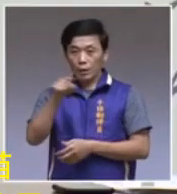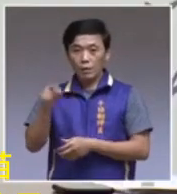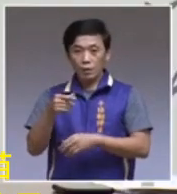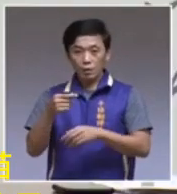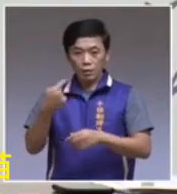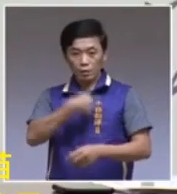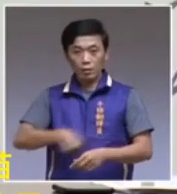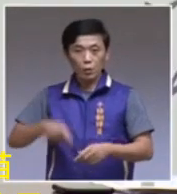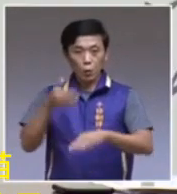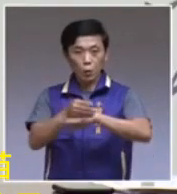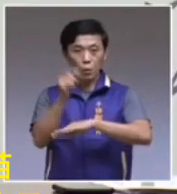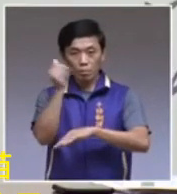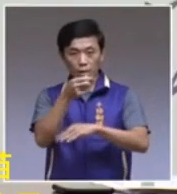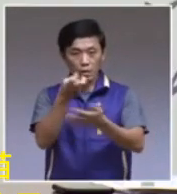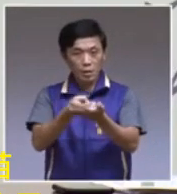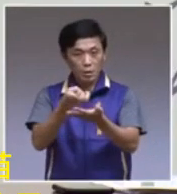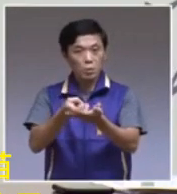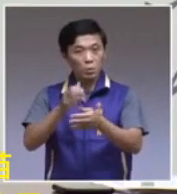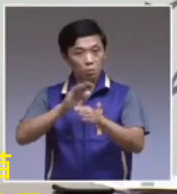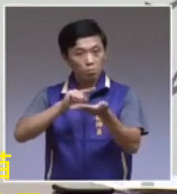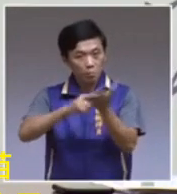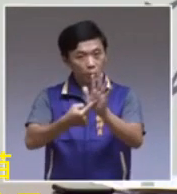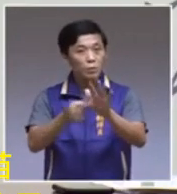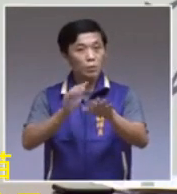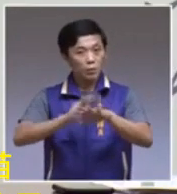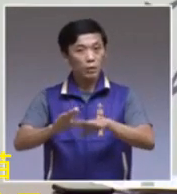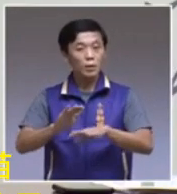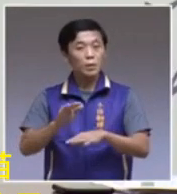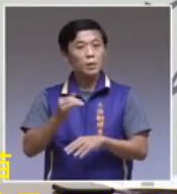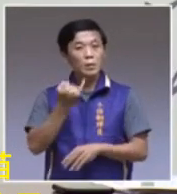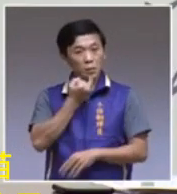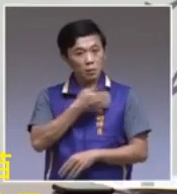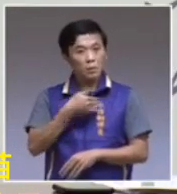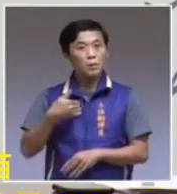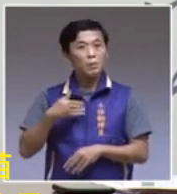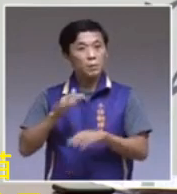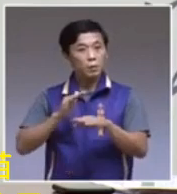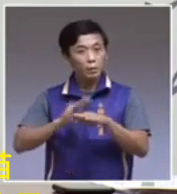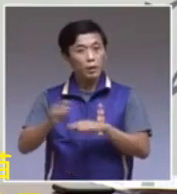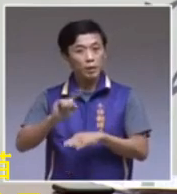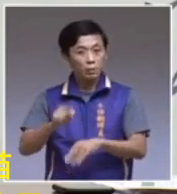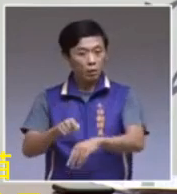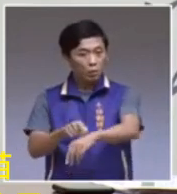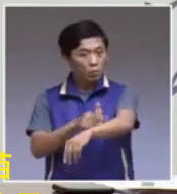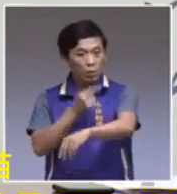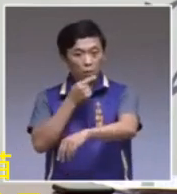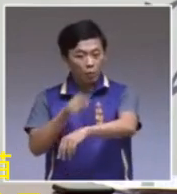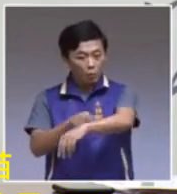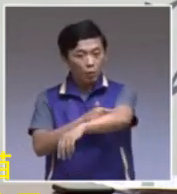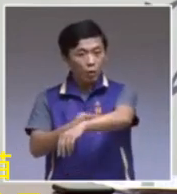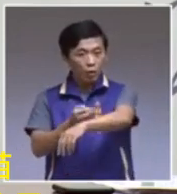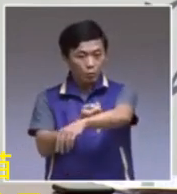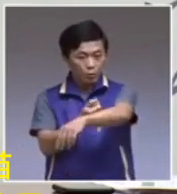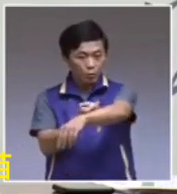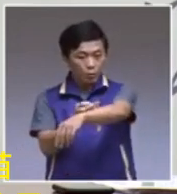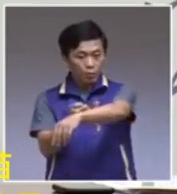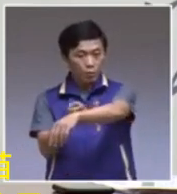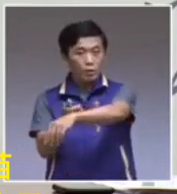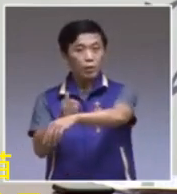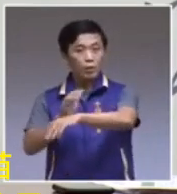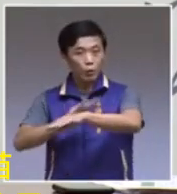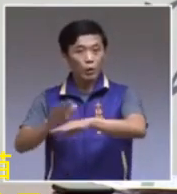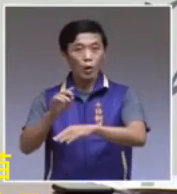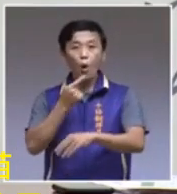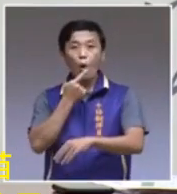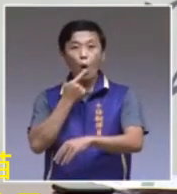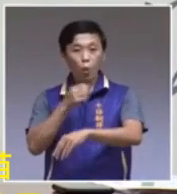反应。那这个严重的过敏反应有当时要开始皮肤会有一些疹子或者是